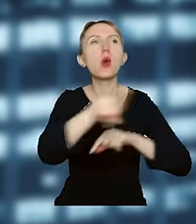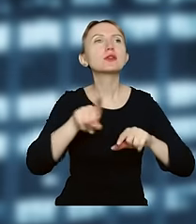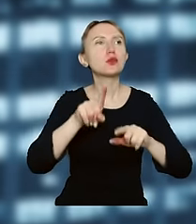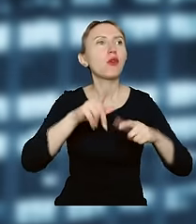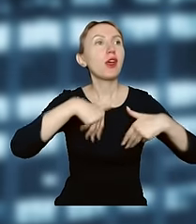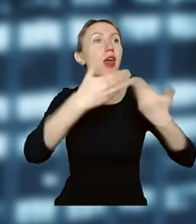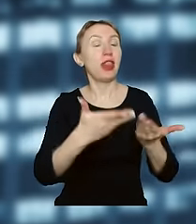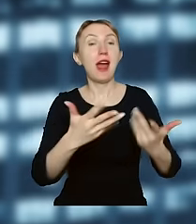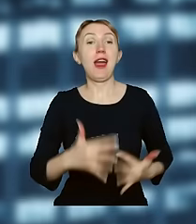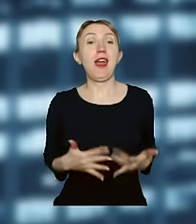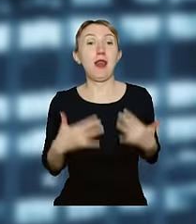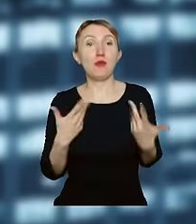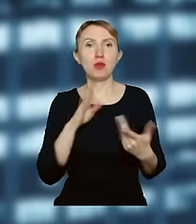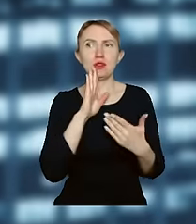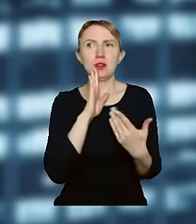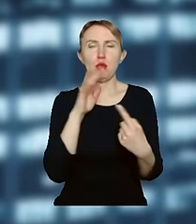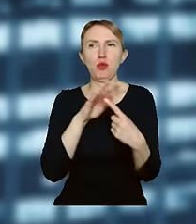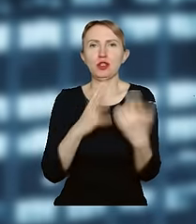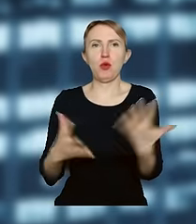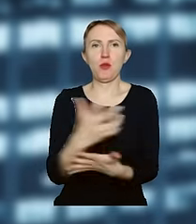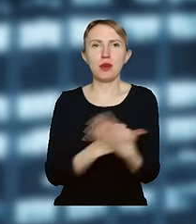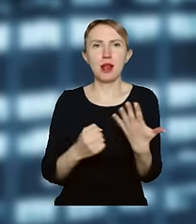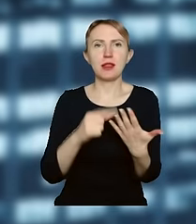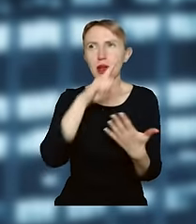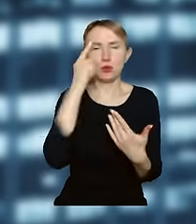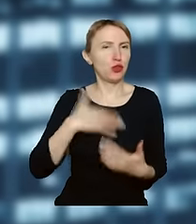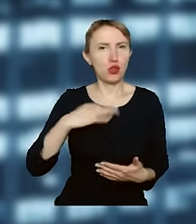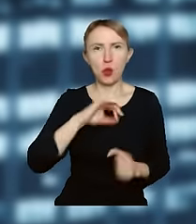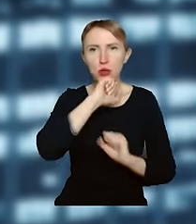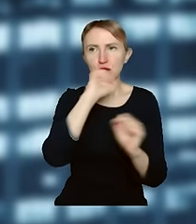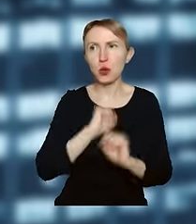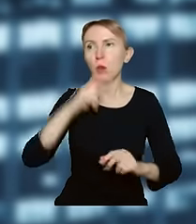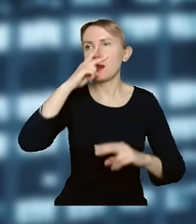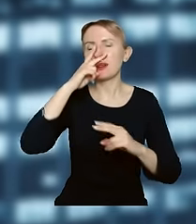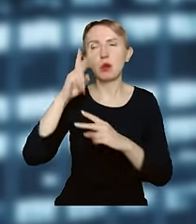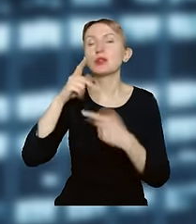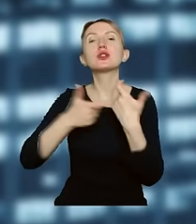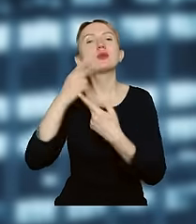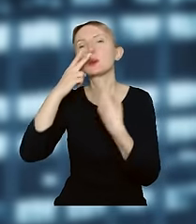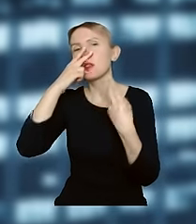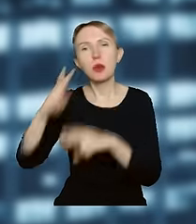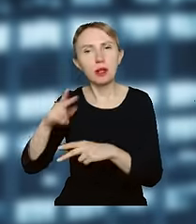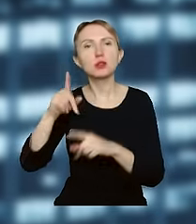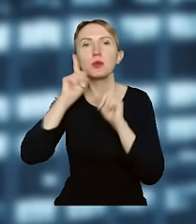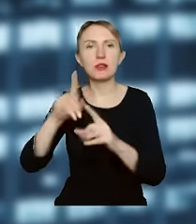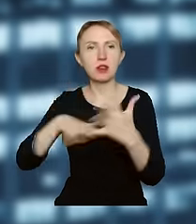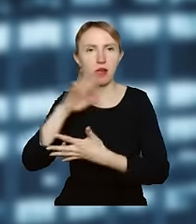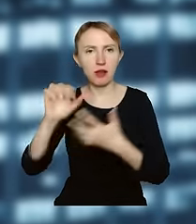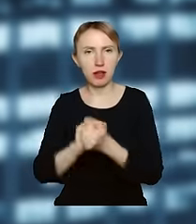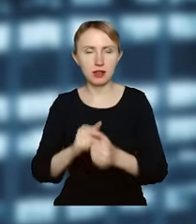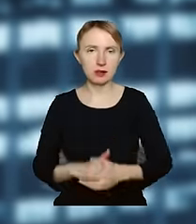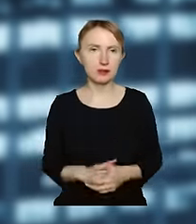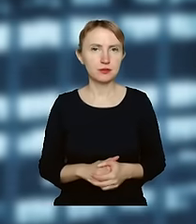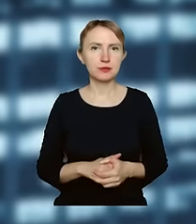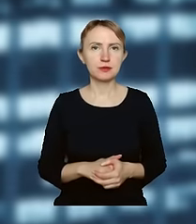Tymczasem emocje są jak na grzybobraniu, a ludzi to obchodzi tyle, co życie płciowe Eskimosów. Swoją drogą Szczerba i Joński nie wytropiliby